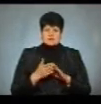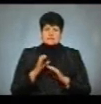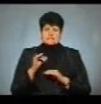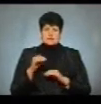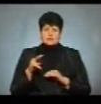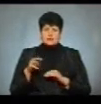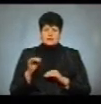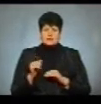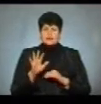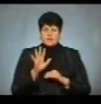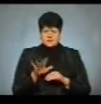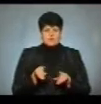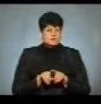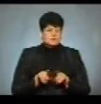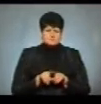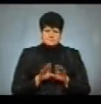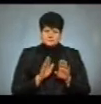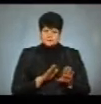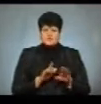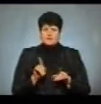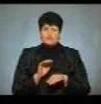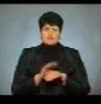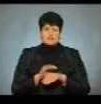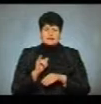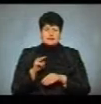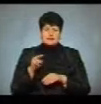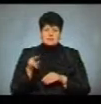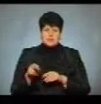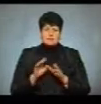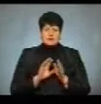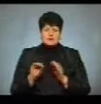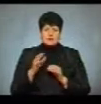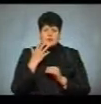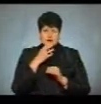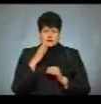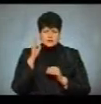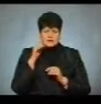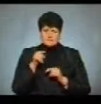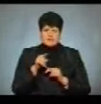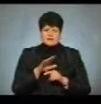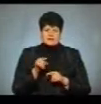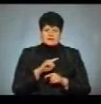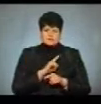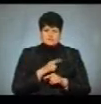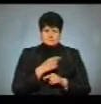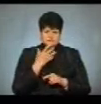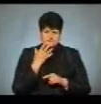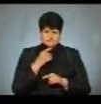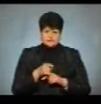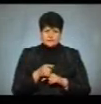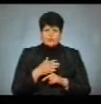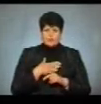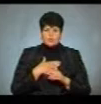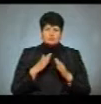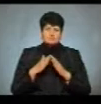Семененка 5 ідентична, що фактично через ІТП проходить гаряча вода, і вона не такої температури, як має бути. Бо в